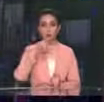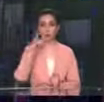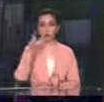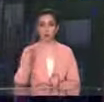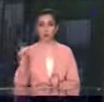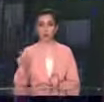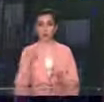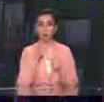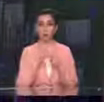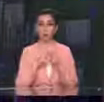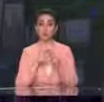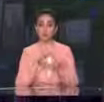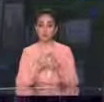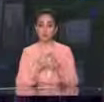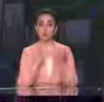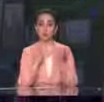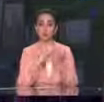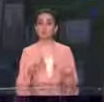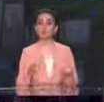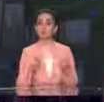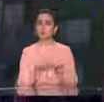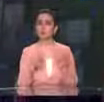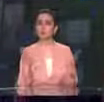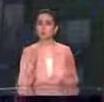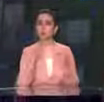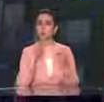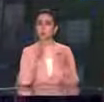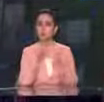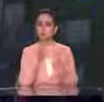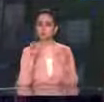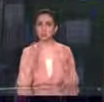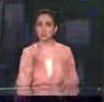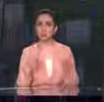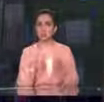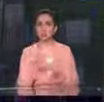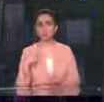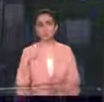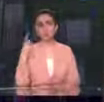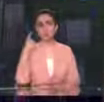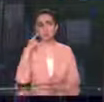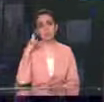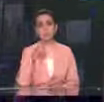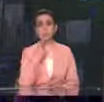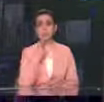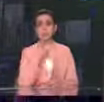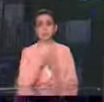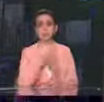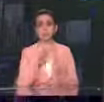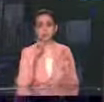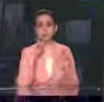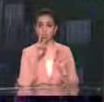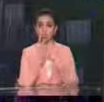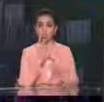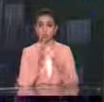людей давайте определим какие же виды стилистических ошибок мы знаем итак это речевые ошибки и